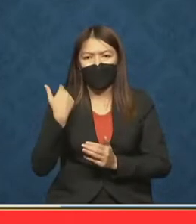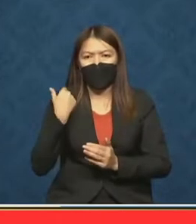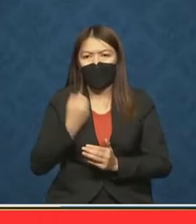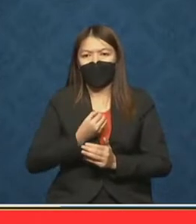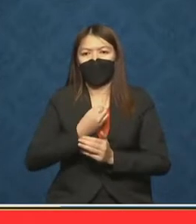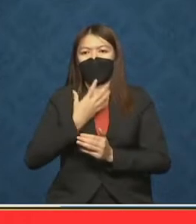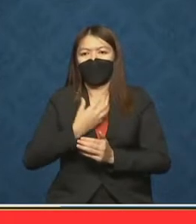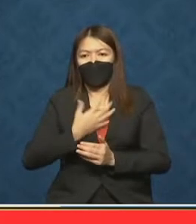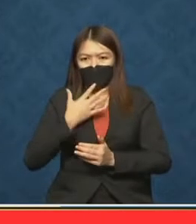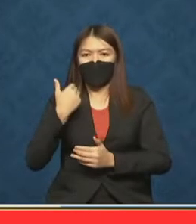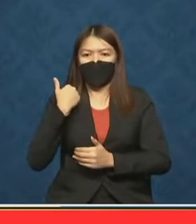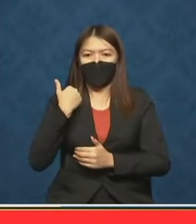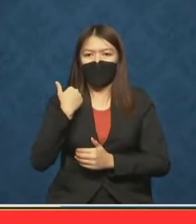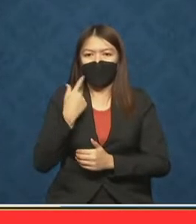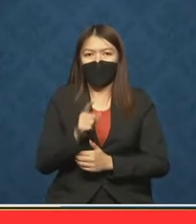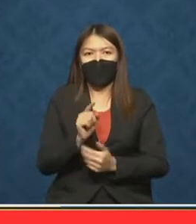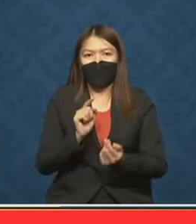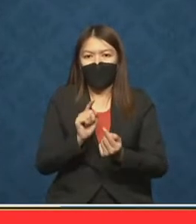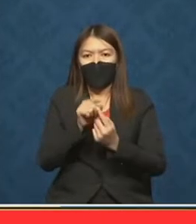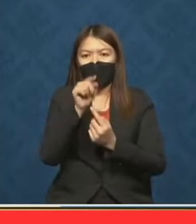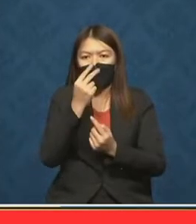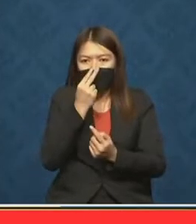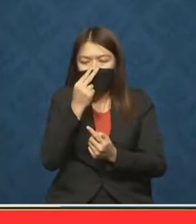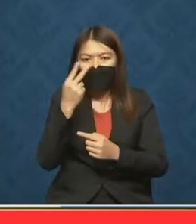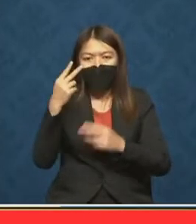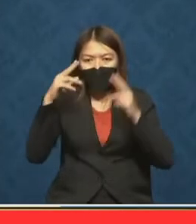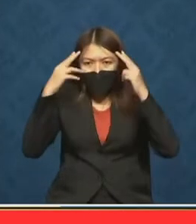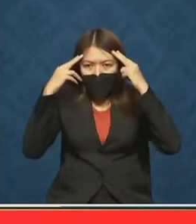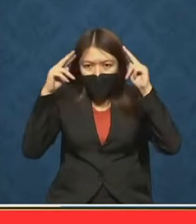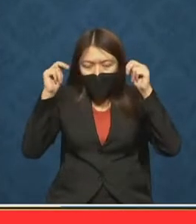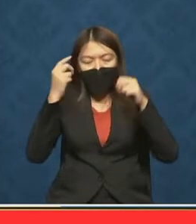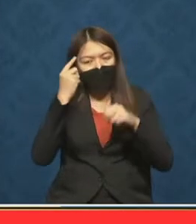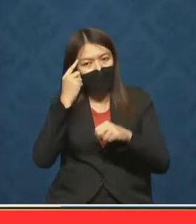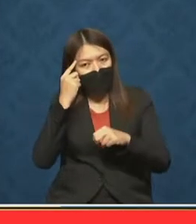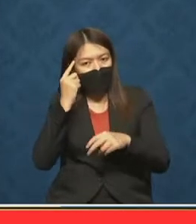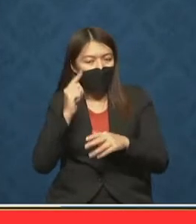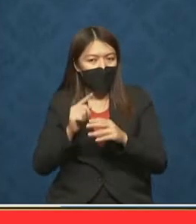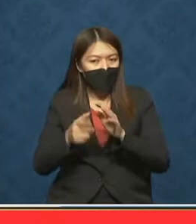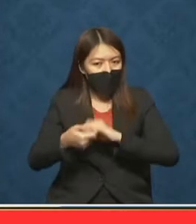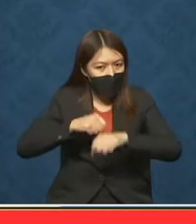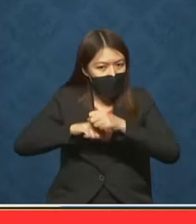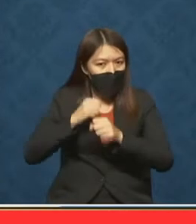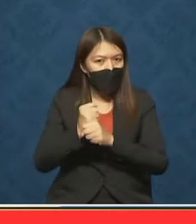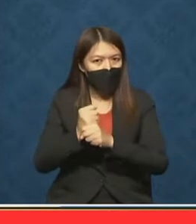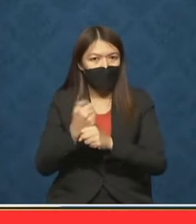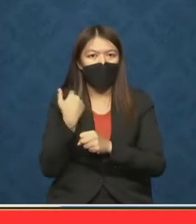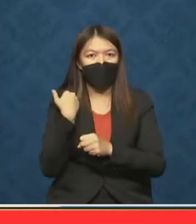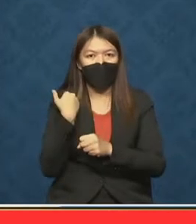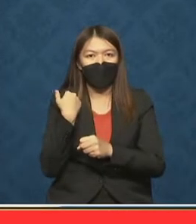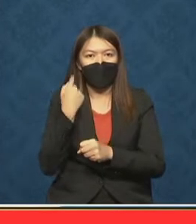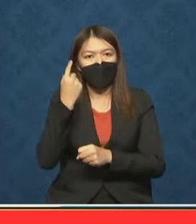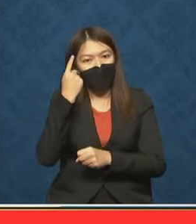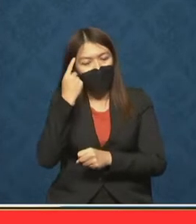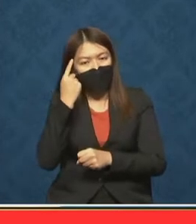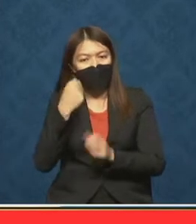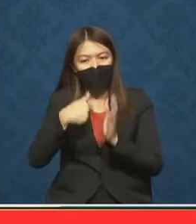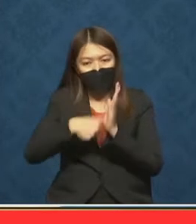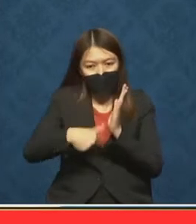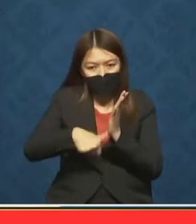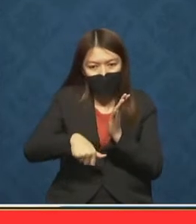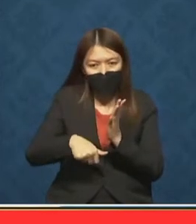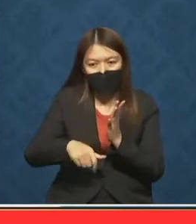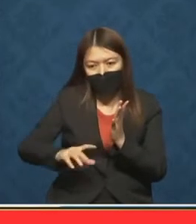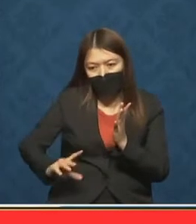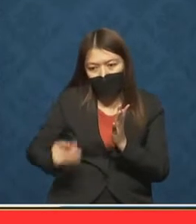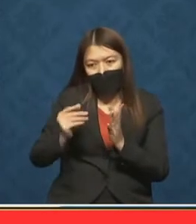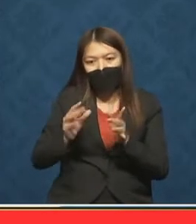ตื่นตะละหนกเป็ระยะยะกับผลเอกประยุฐจรรณ์โชา คิด หะโงมือทำยักว่จะคิดเก็บพรสีมาแมวบ้